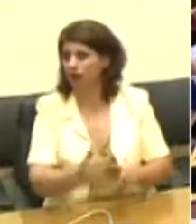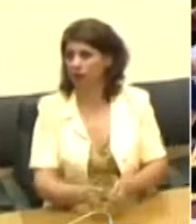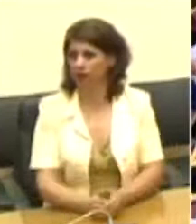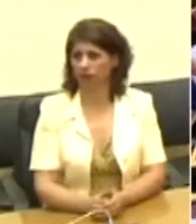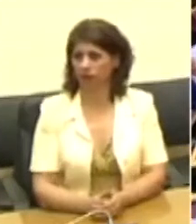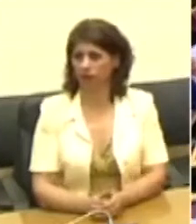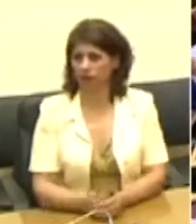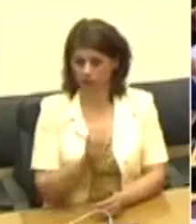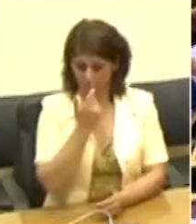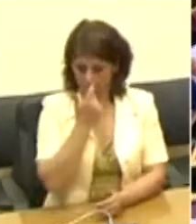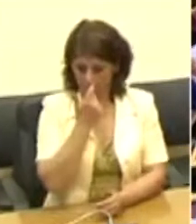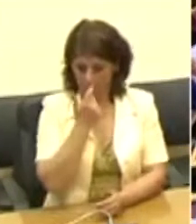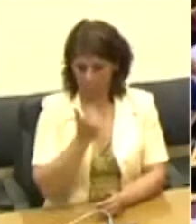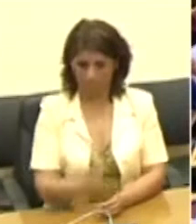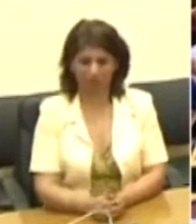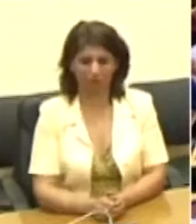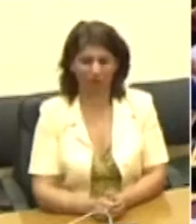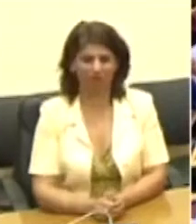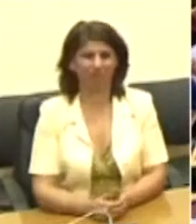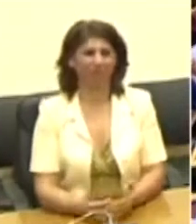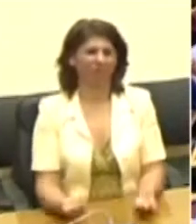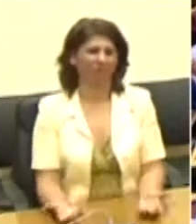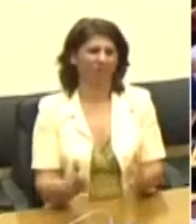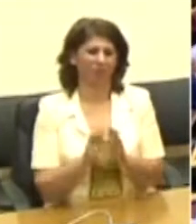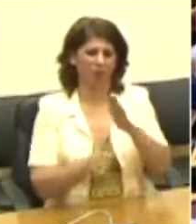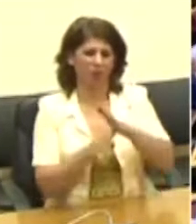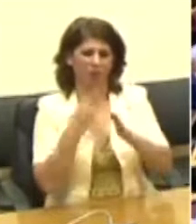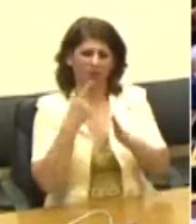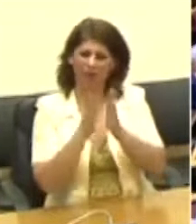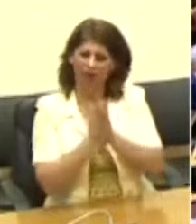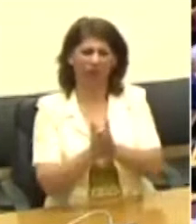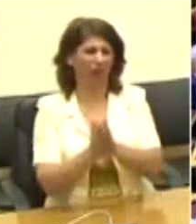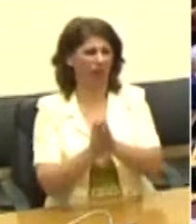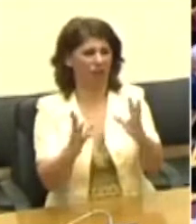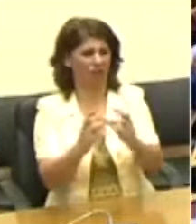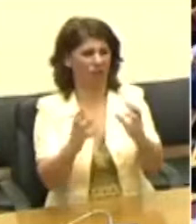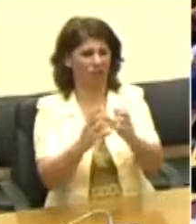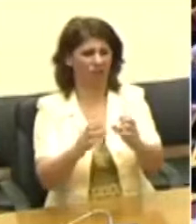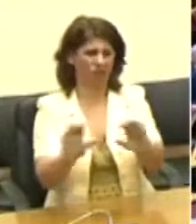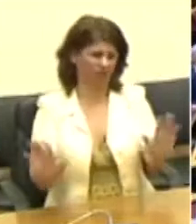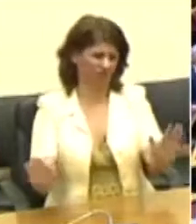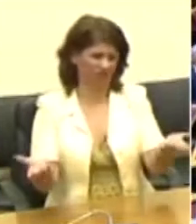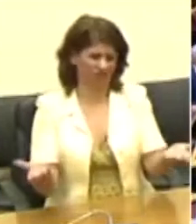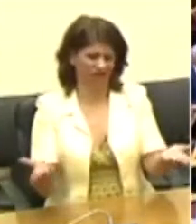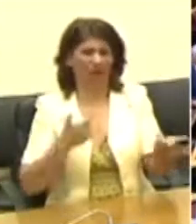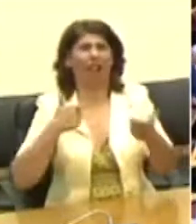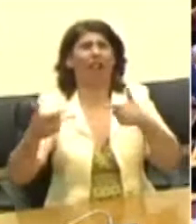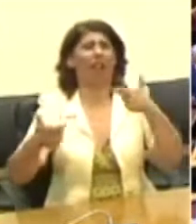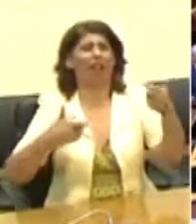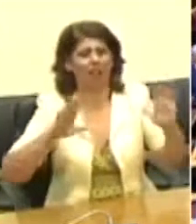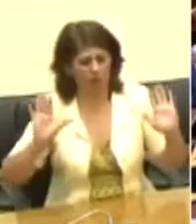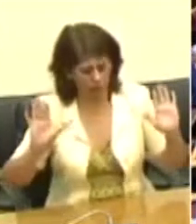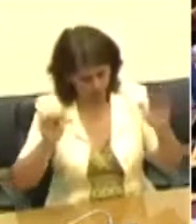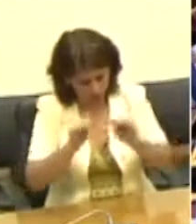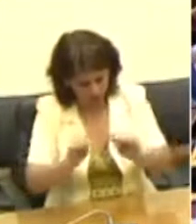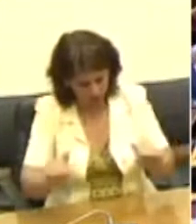Παρακαλώ. Τώρα, γιατί δεν σταματάτε. Σας παρακαλώ. Όχι κραυγές ούτε διακοπές. Αντί να ντρέπεστε εδώ και